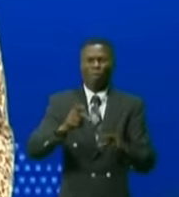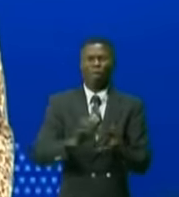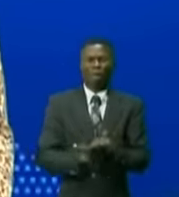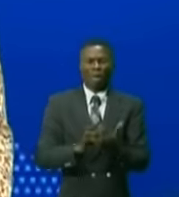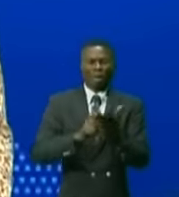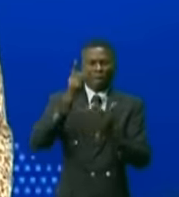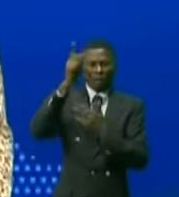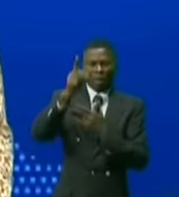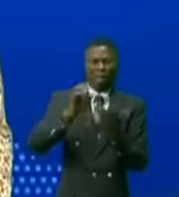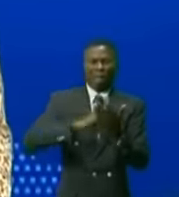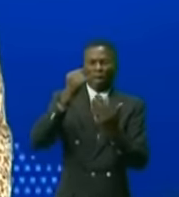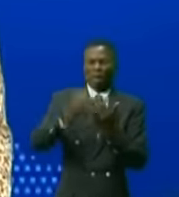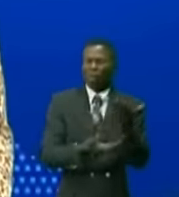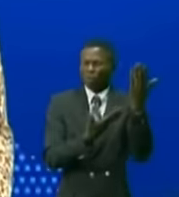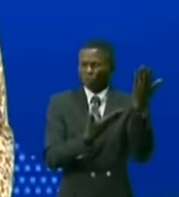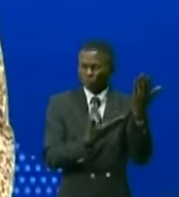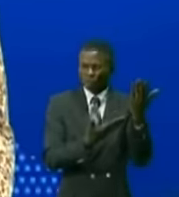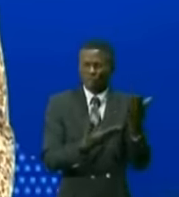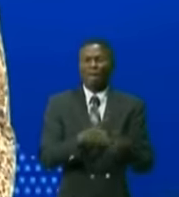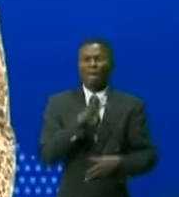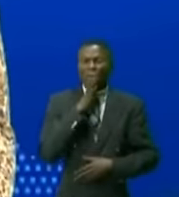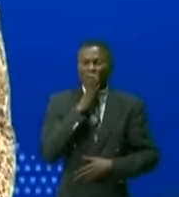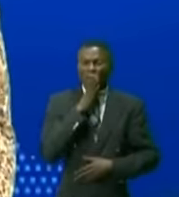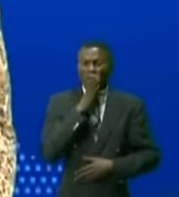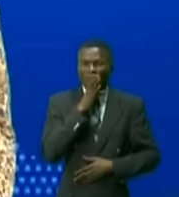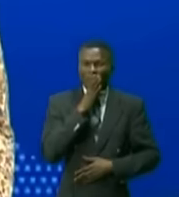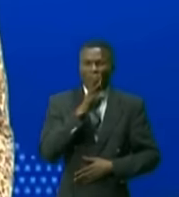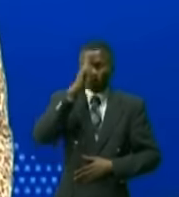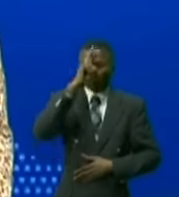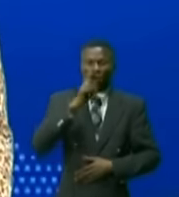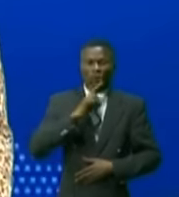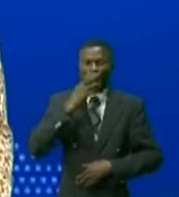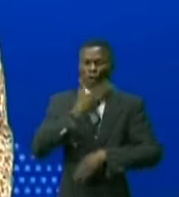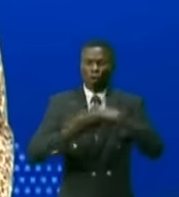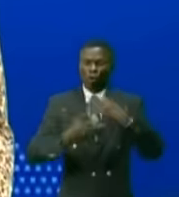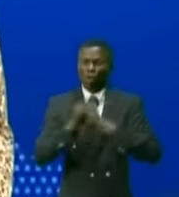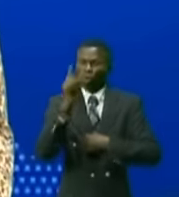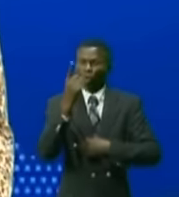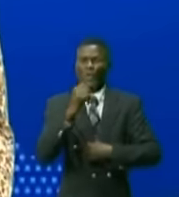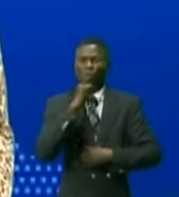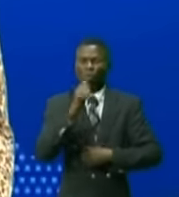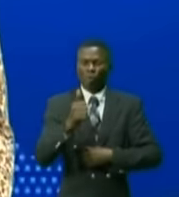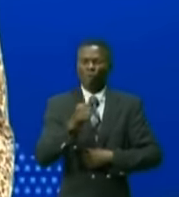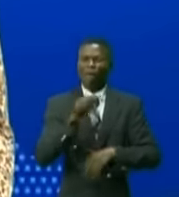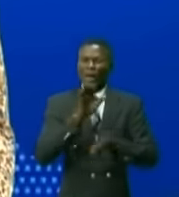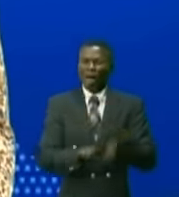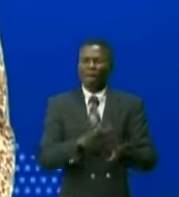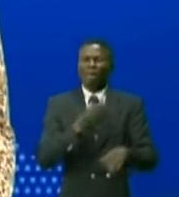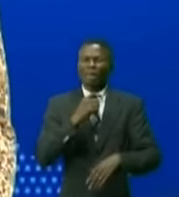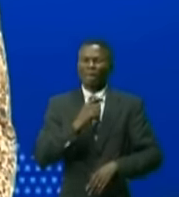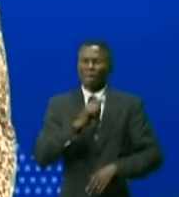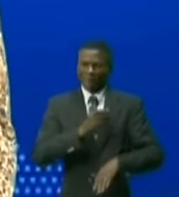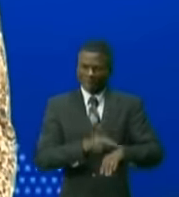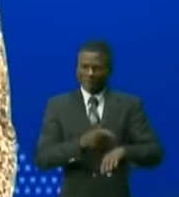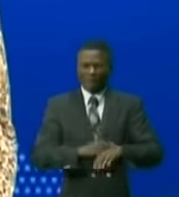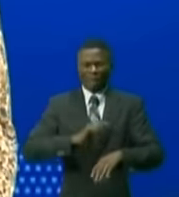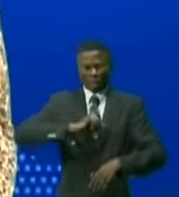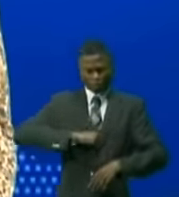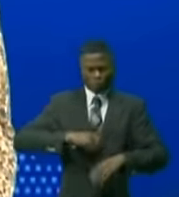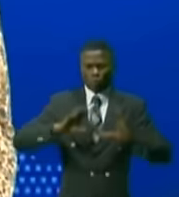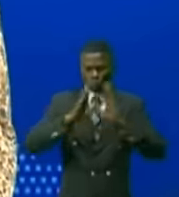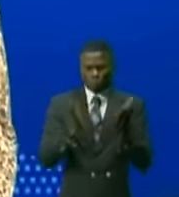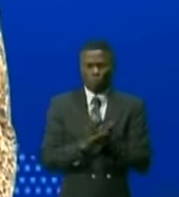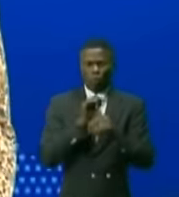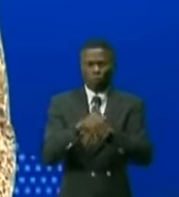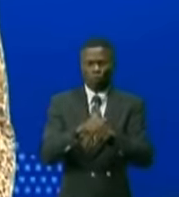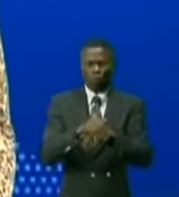projets importants prennent du temps. Comme on le dit, Rome n'a pas été construit en un jour. Il faut le temps, la patience, mais que tous